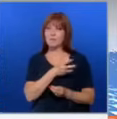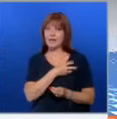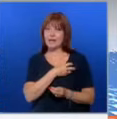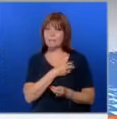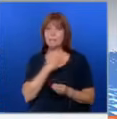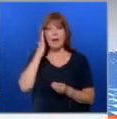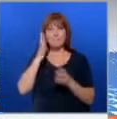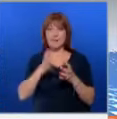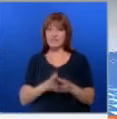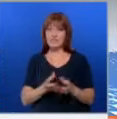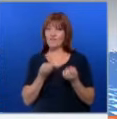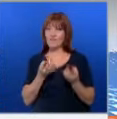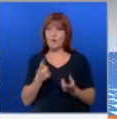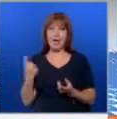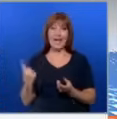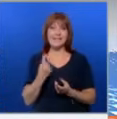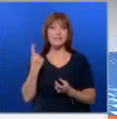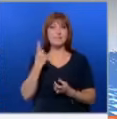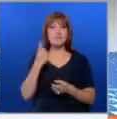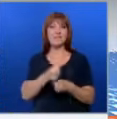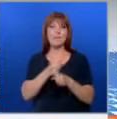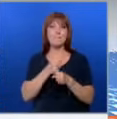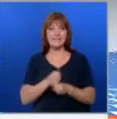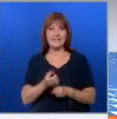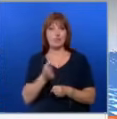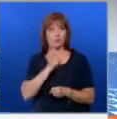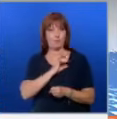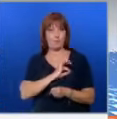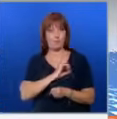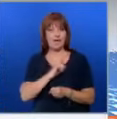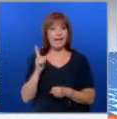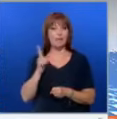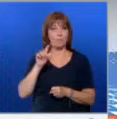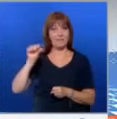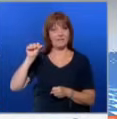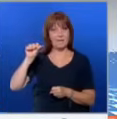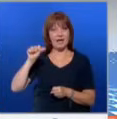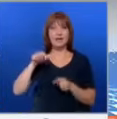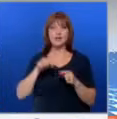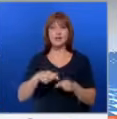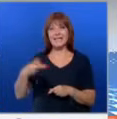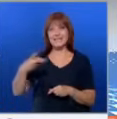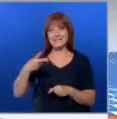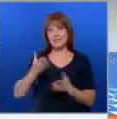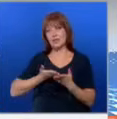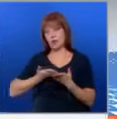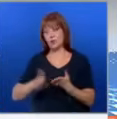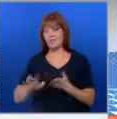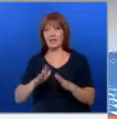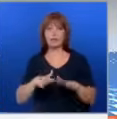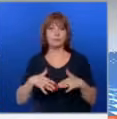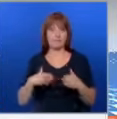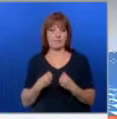тях правителство беше възможно единствено с първия мандат, този, който получиха те като първа партия, но тази сряда беше отхвърлен от